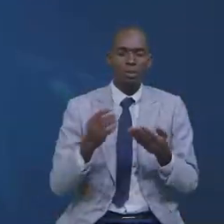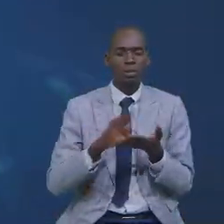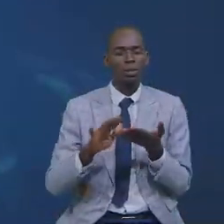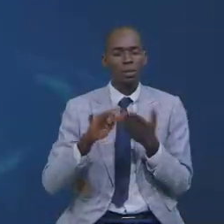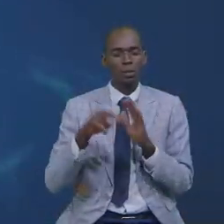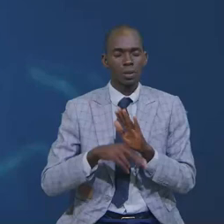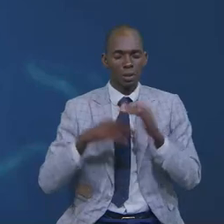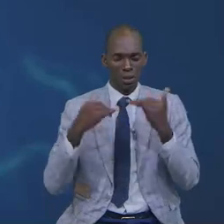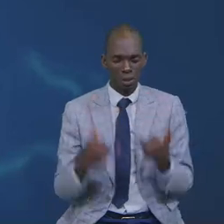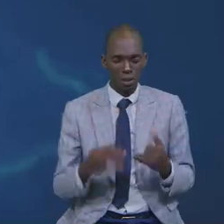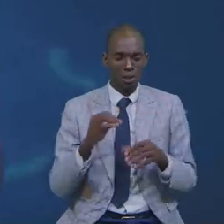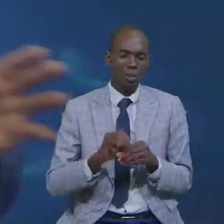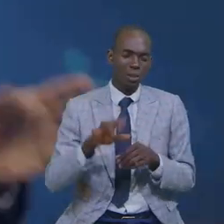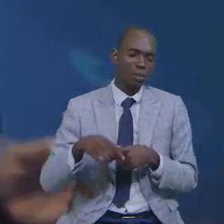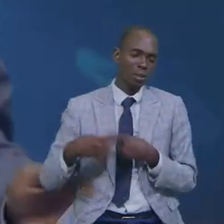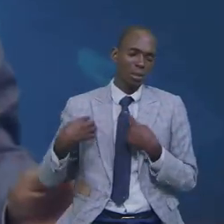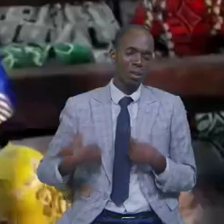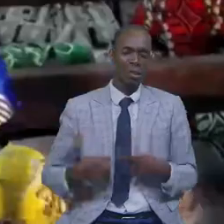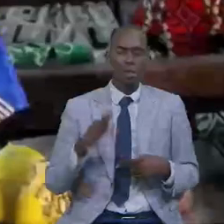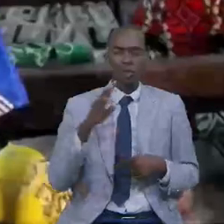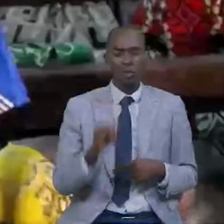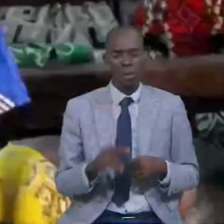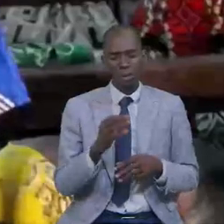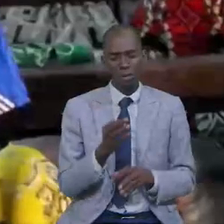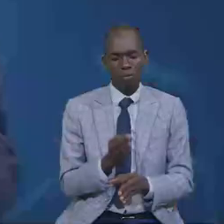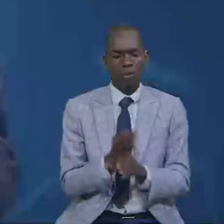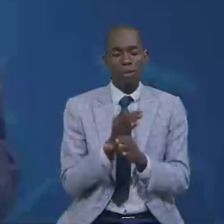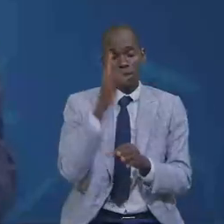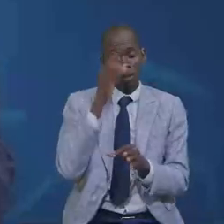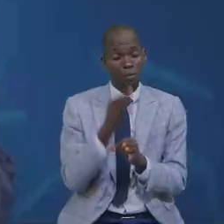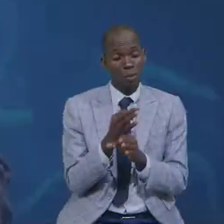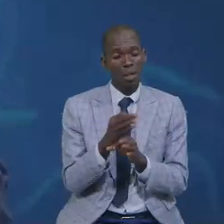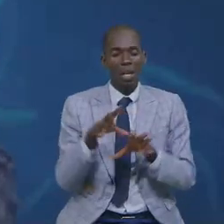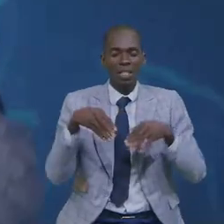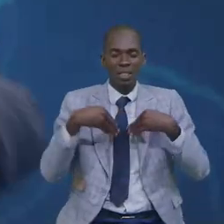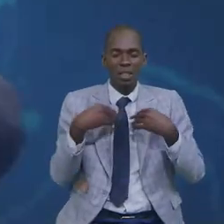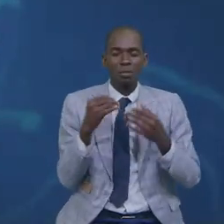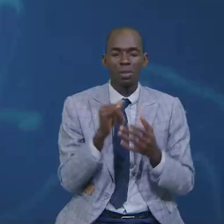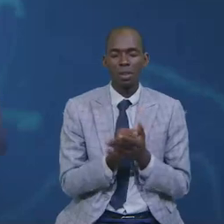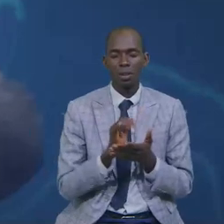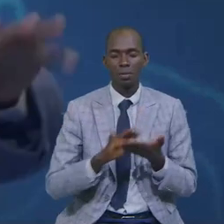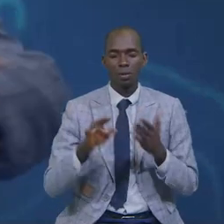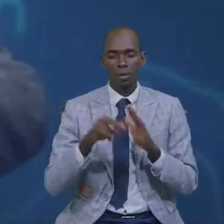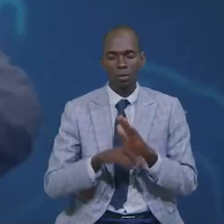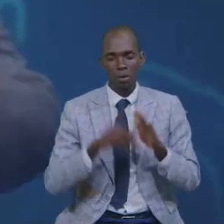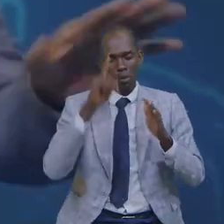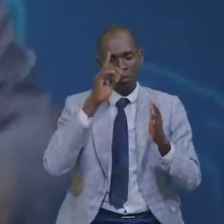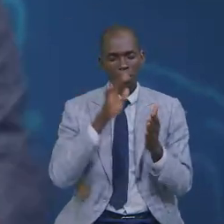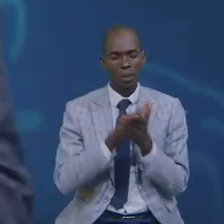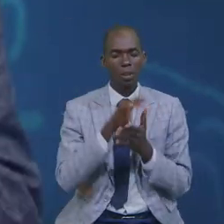le Seigneur donne le pardon maintenant dans ton cœur pas ta foi accepte pardon